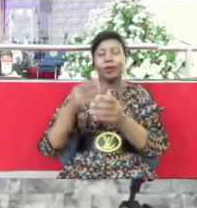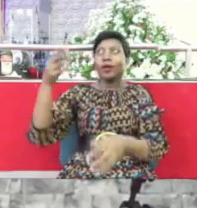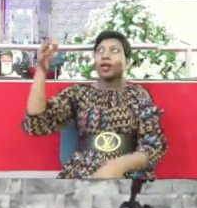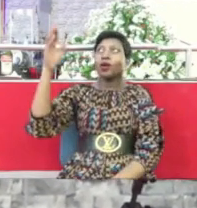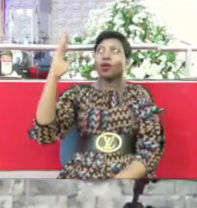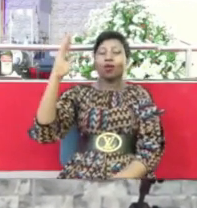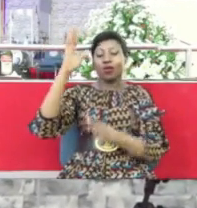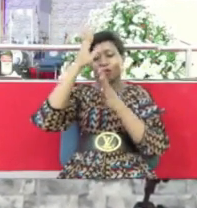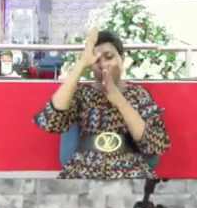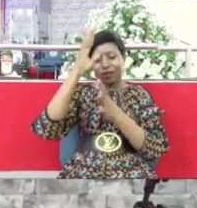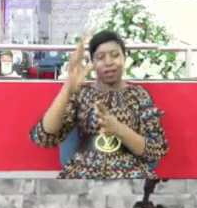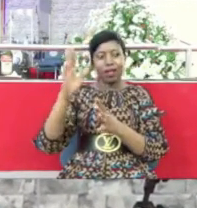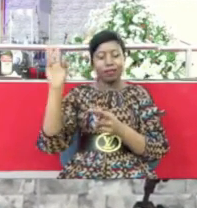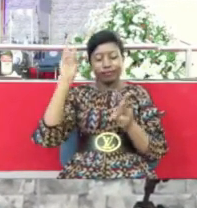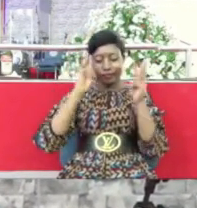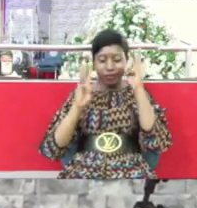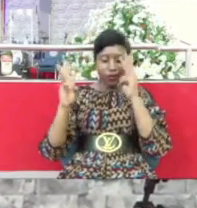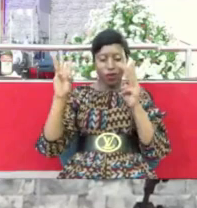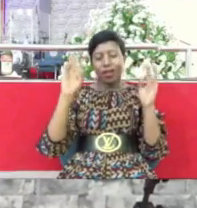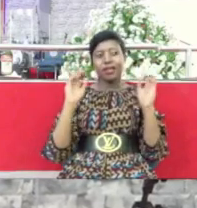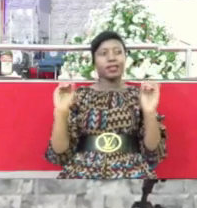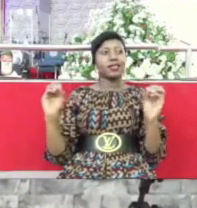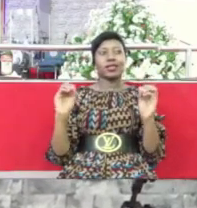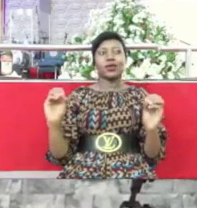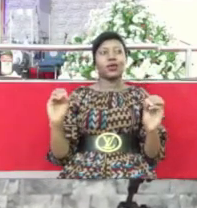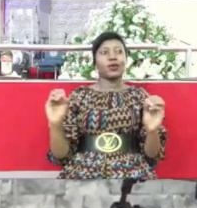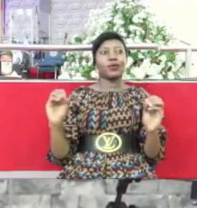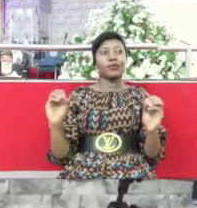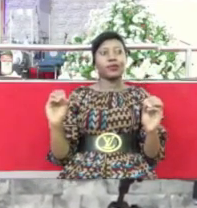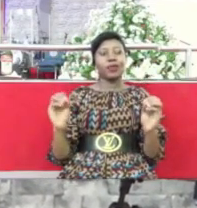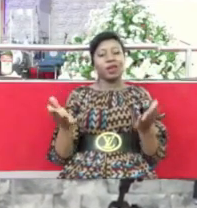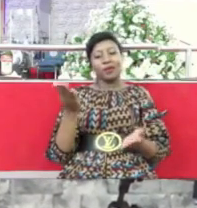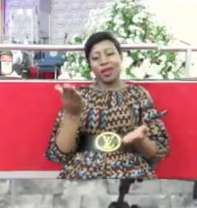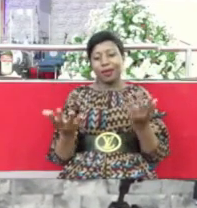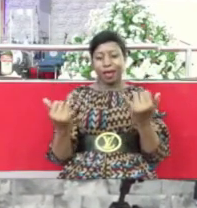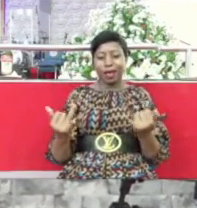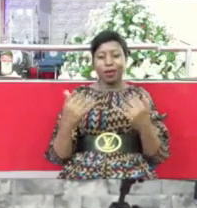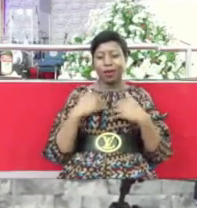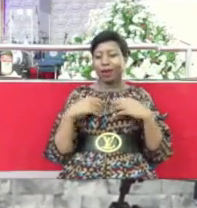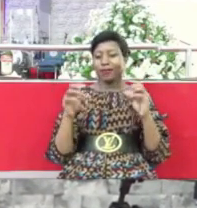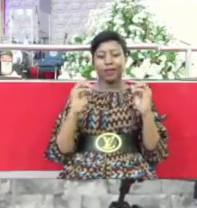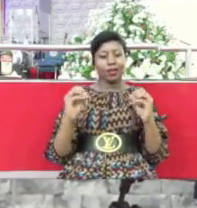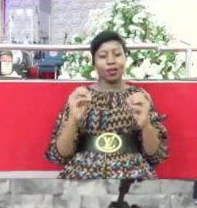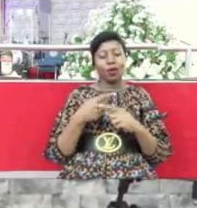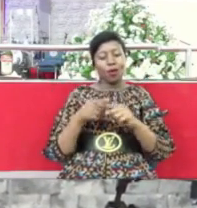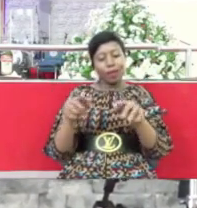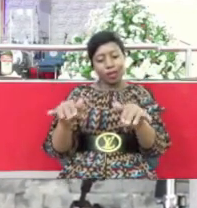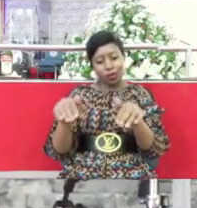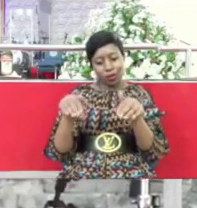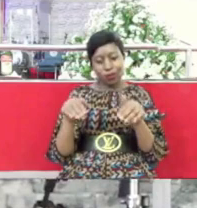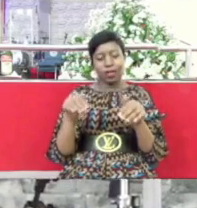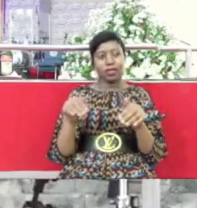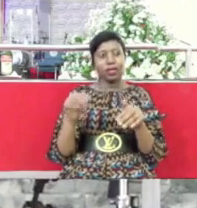worries. Hakuna woga. I might not have it now. Naweza kosa kuwa nayo. But you wait, God is coming. Lakini shukuria Mungu anakuja. I might not know when it will come. But I